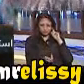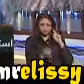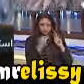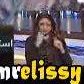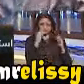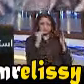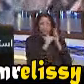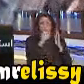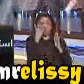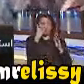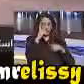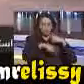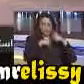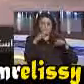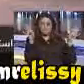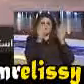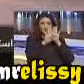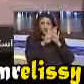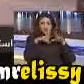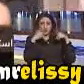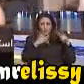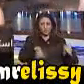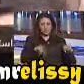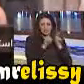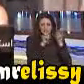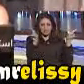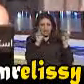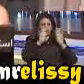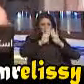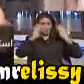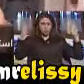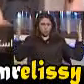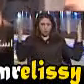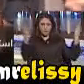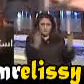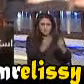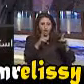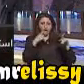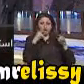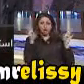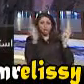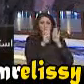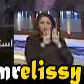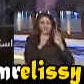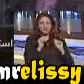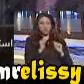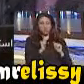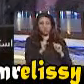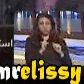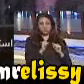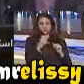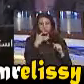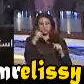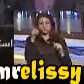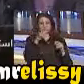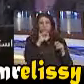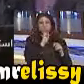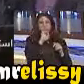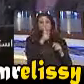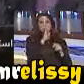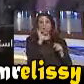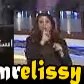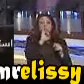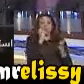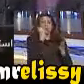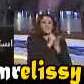لليوم الرابع على التوالي وأزمة مجمع التحرير لا تزال مستمرة. احنا كنا قافلين المجمع فعلا بقالنا